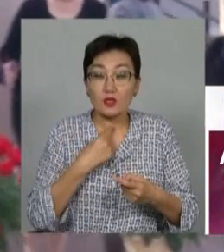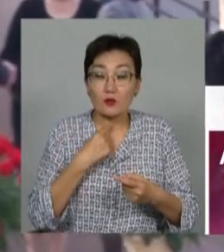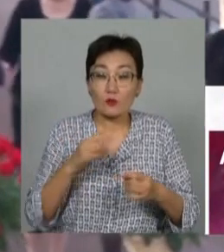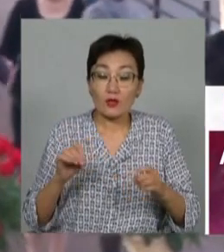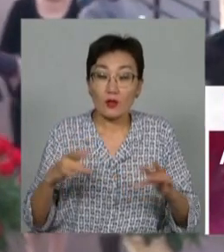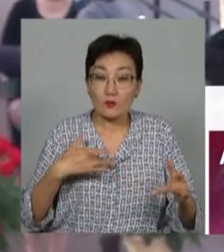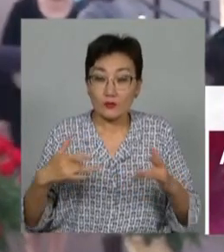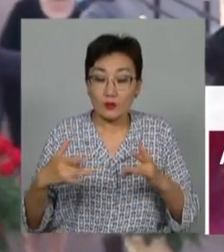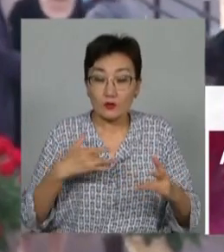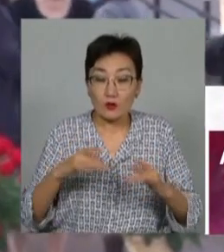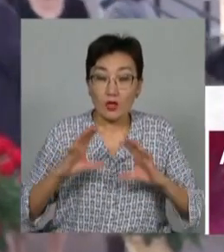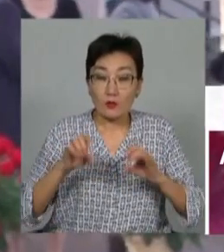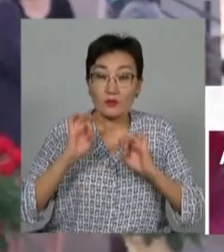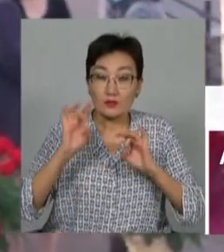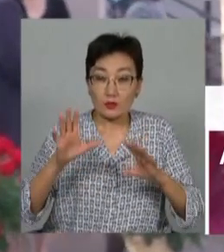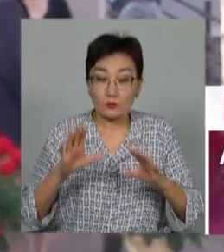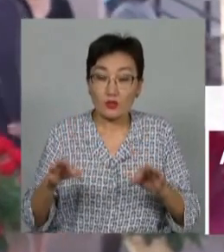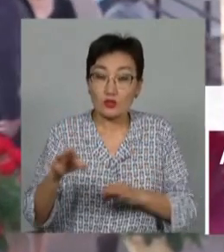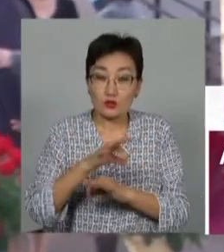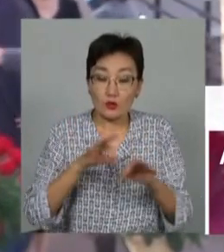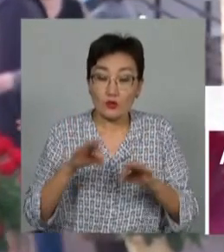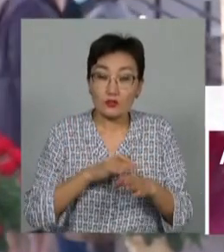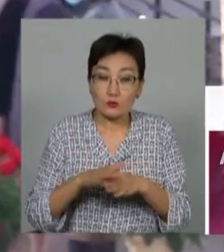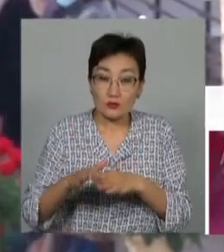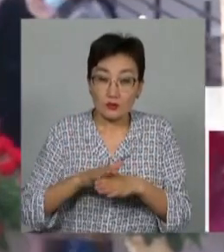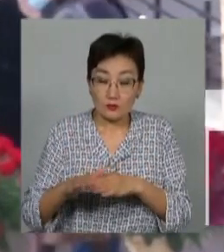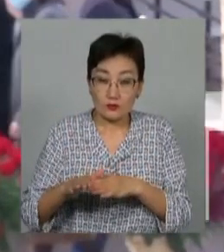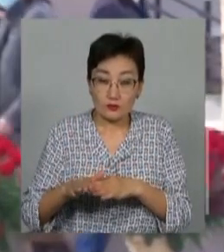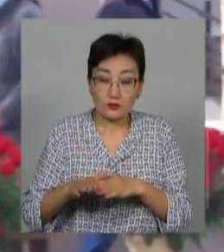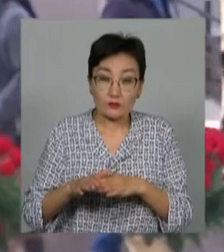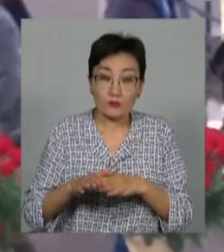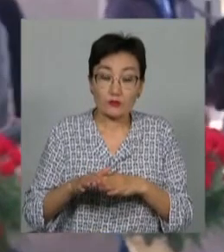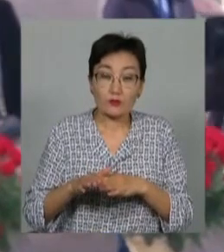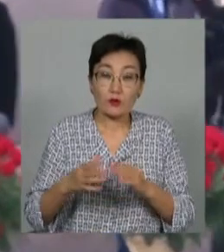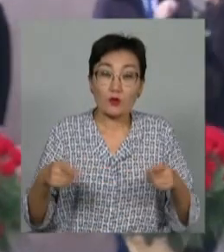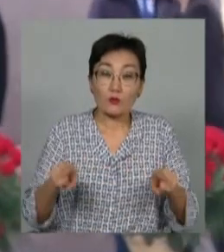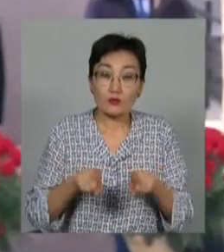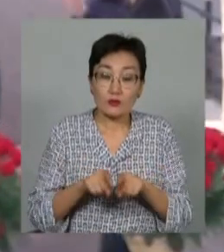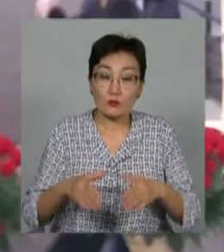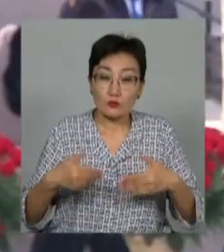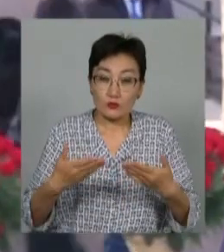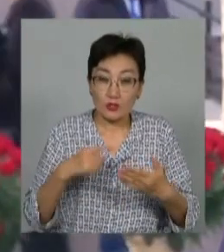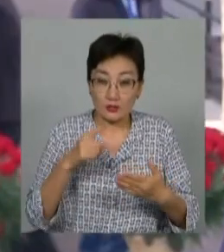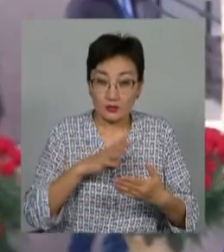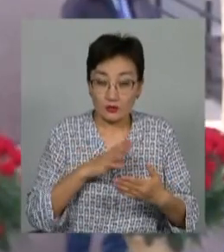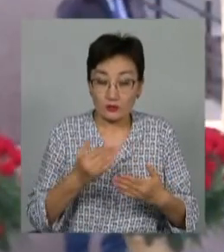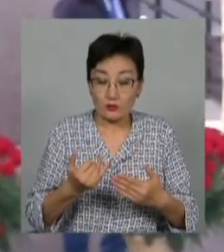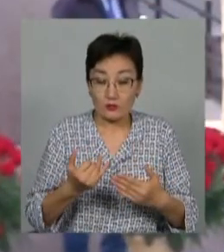әншілерімізді әлемге танытатын жобалардың жүзеге асырылуына сондай ұсыныстар айтылды.